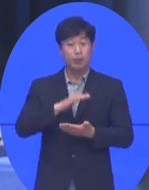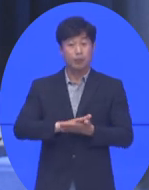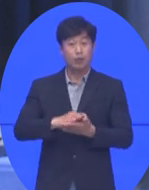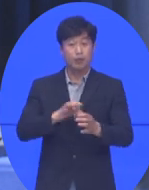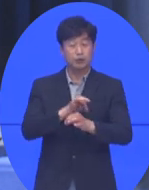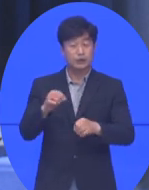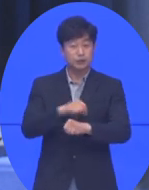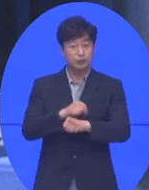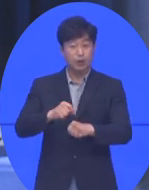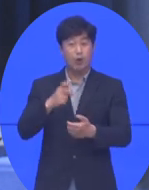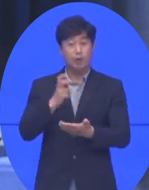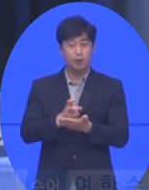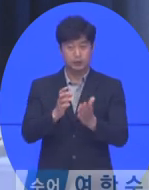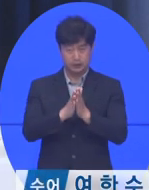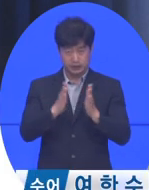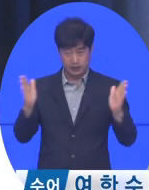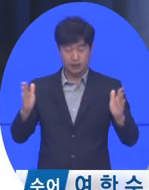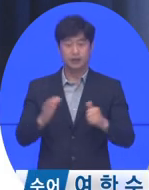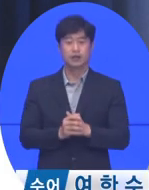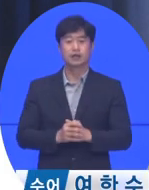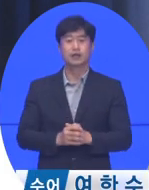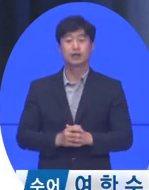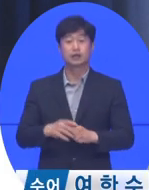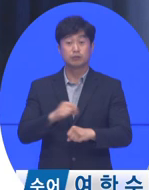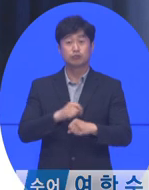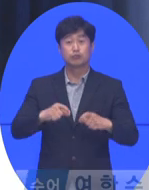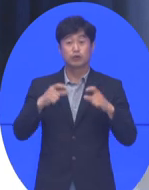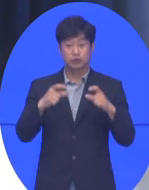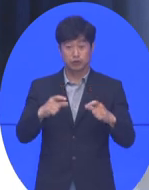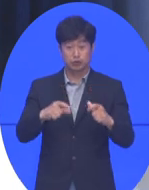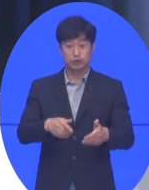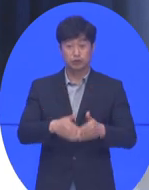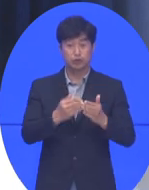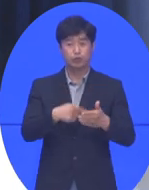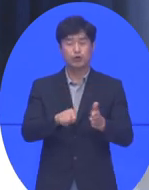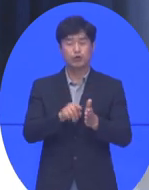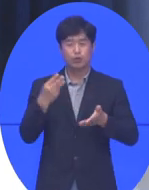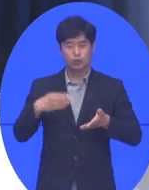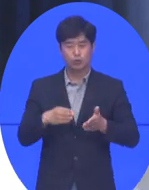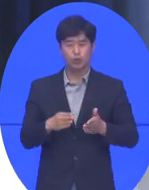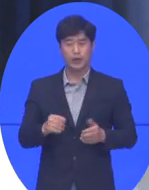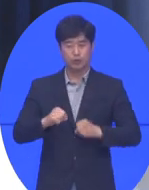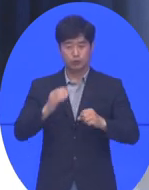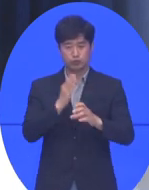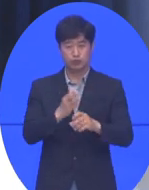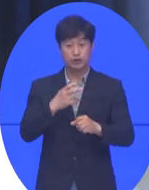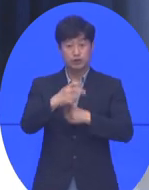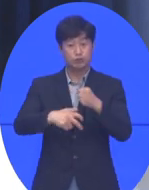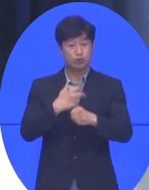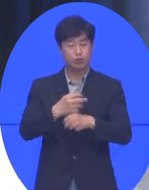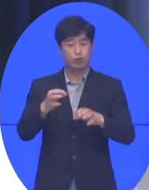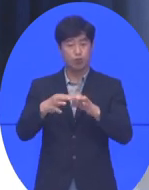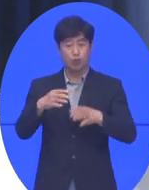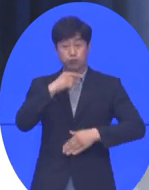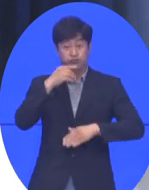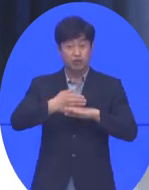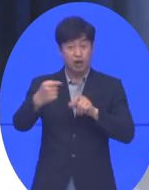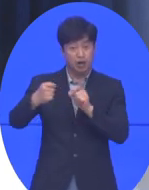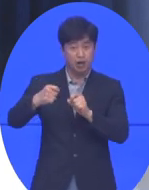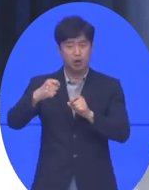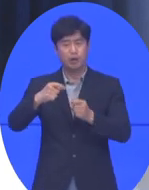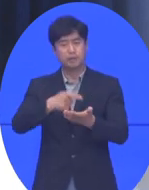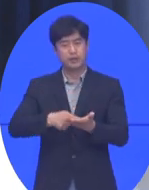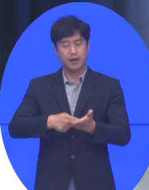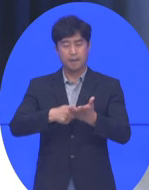평화경제특구법이 오는 12월 시행됩니다. 특구를 유치하기 위한 경기도가 속도를 내고 있는데요. 70년 동안 접경지역으로서 피해를